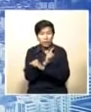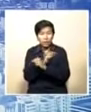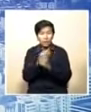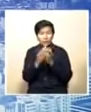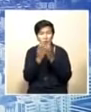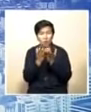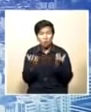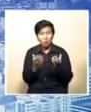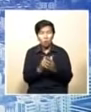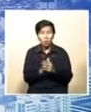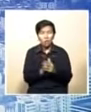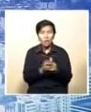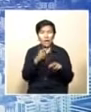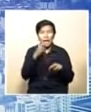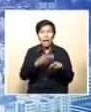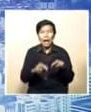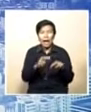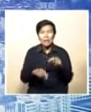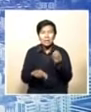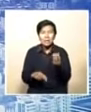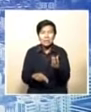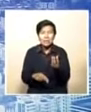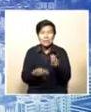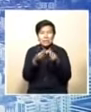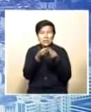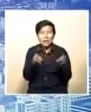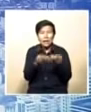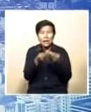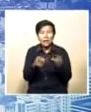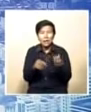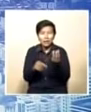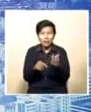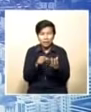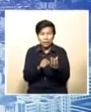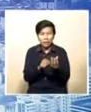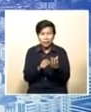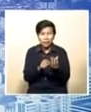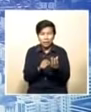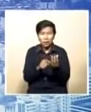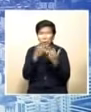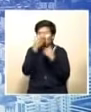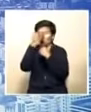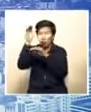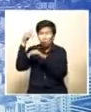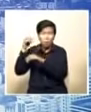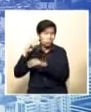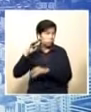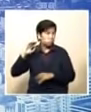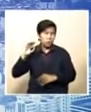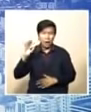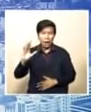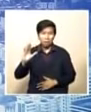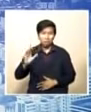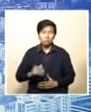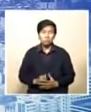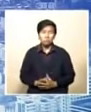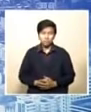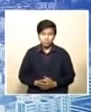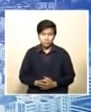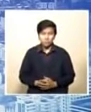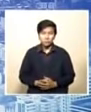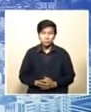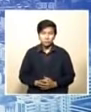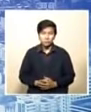าร์มจะไม่เข้มงวดกับผู้ค้ารายปลีกแม่ค้าแม่ข